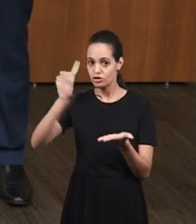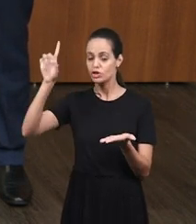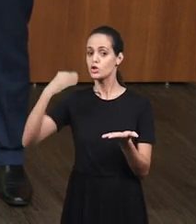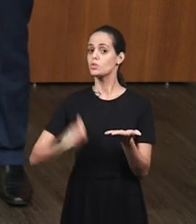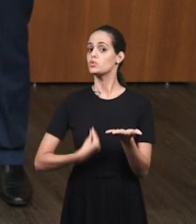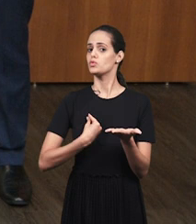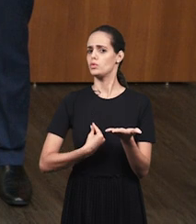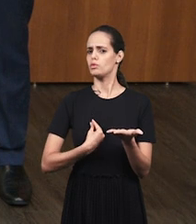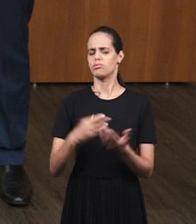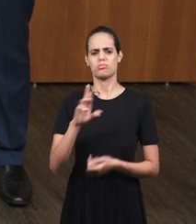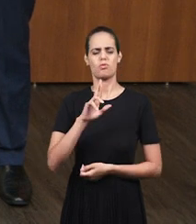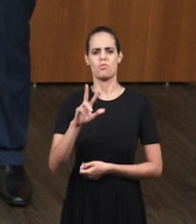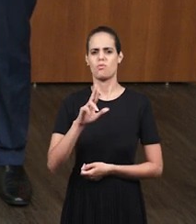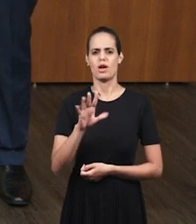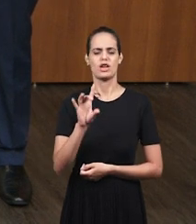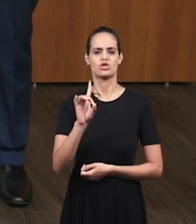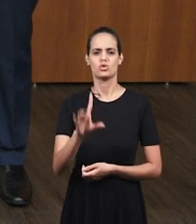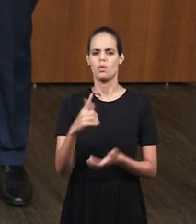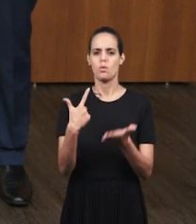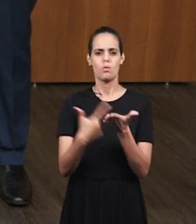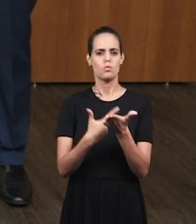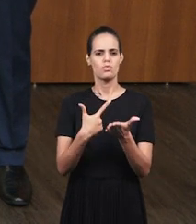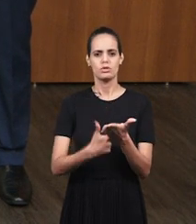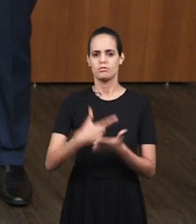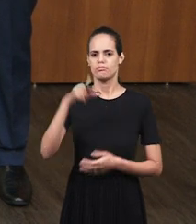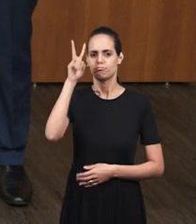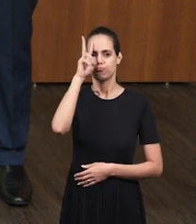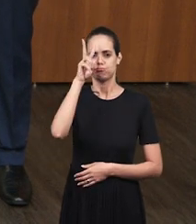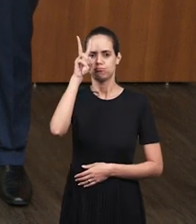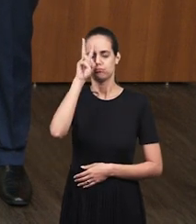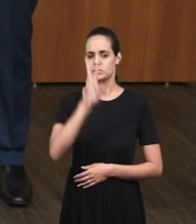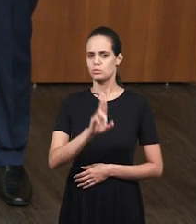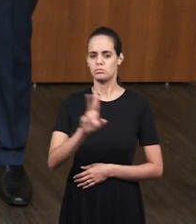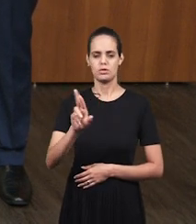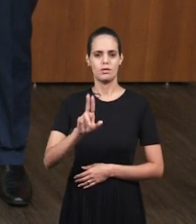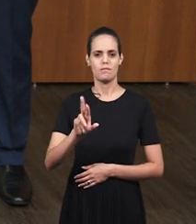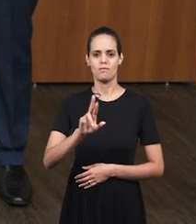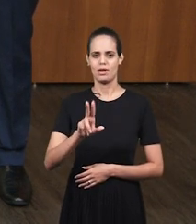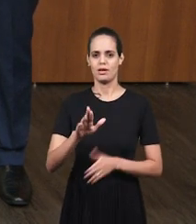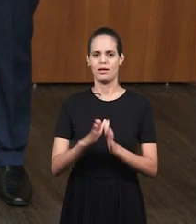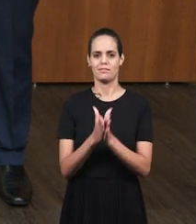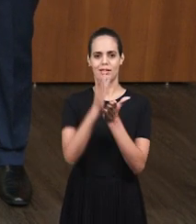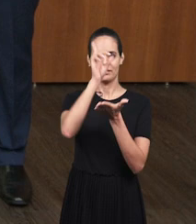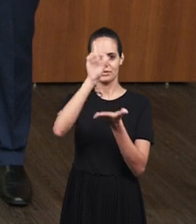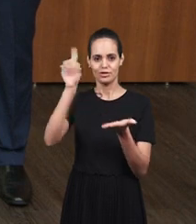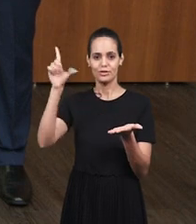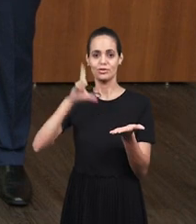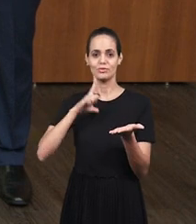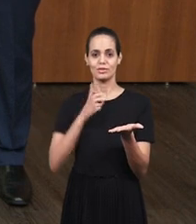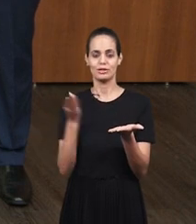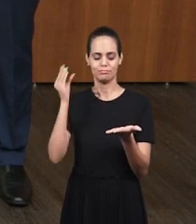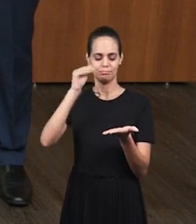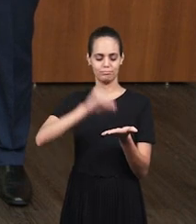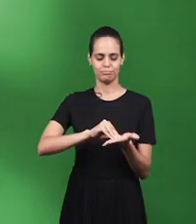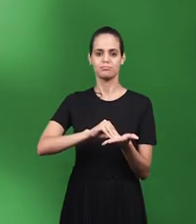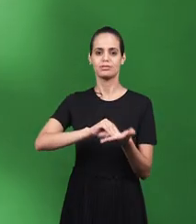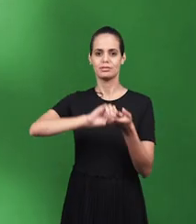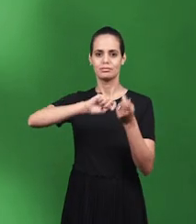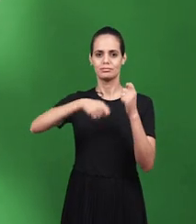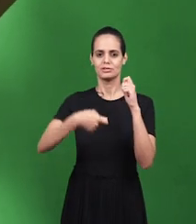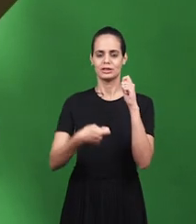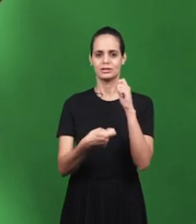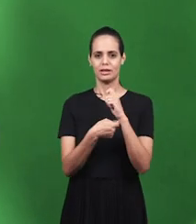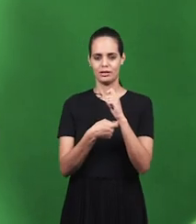la Bible est la parole de la vie et la parole vivante. Ce n'est pas simplement un